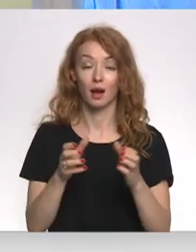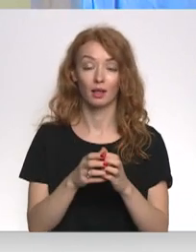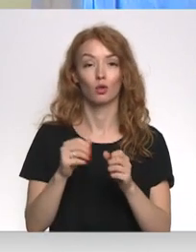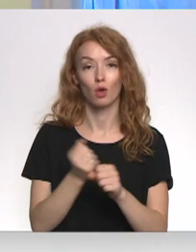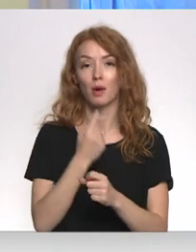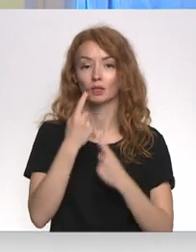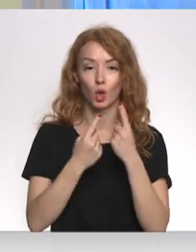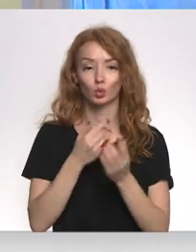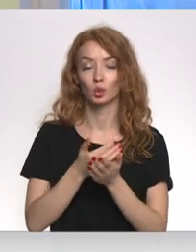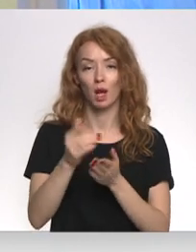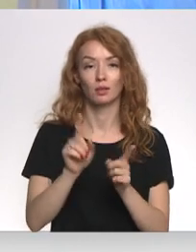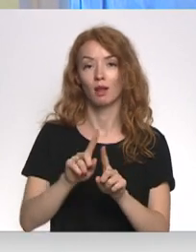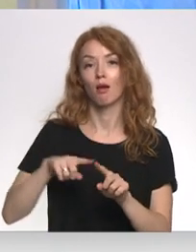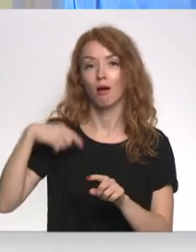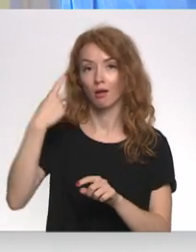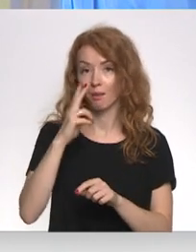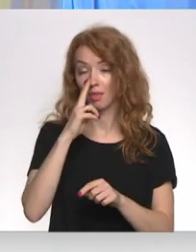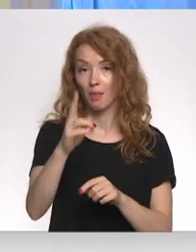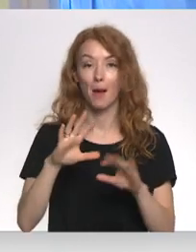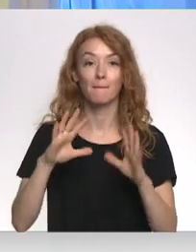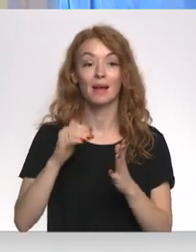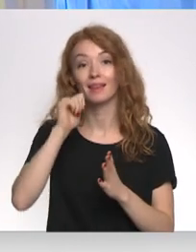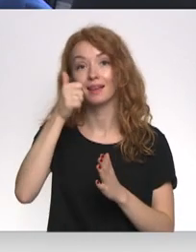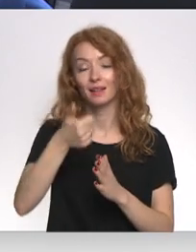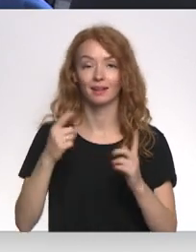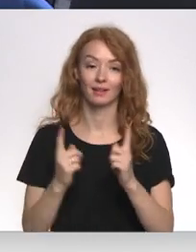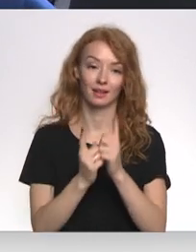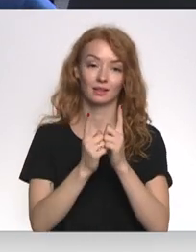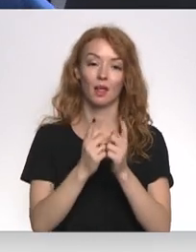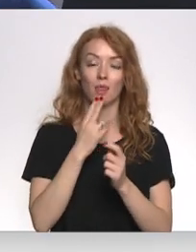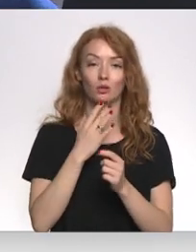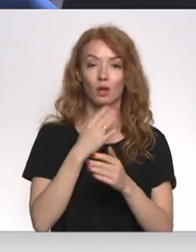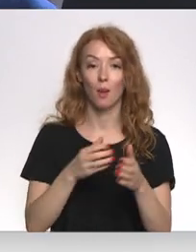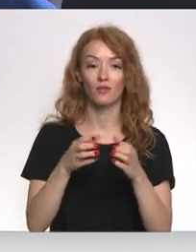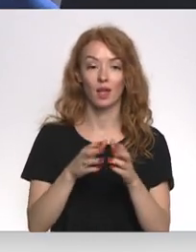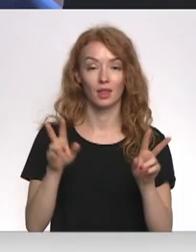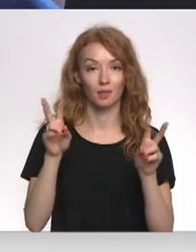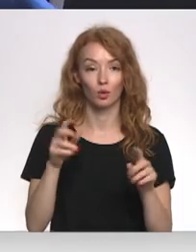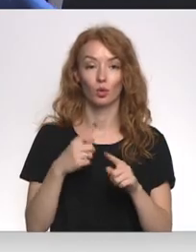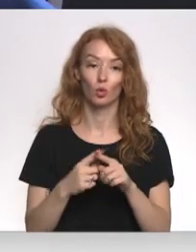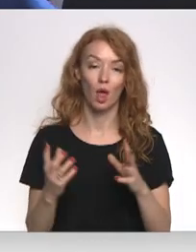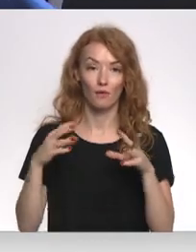sarunas nākamnedēļ turpināt. Bet jau rīt uz savstarpējām sarunām tiksies Nacionālās apvienības